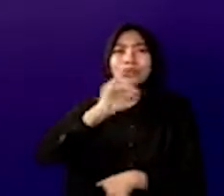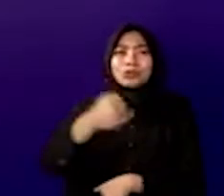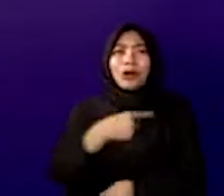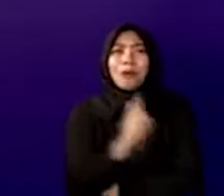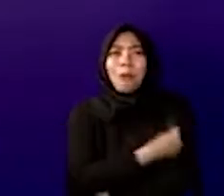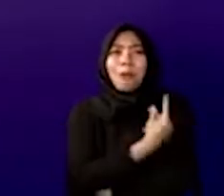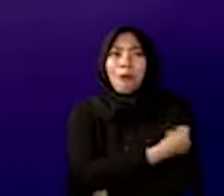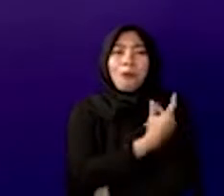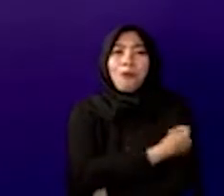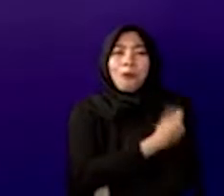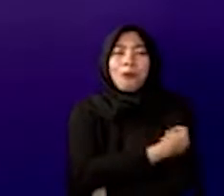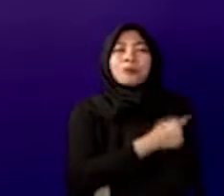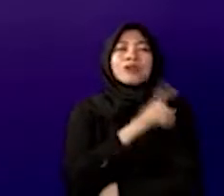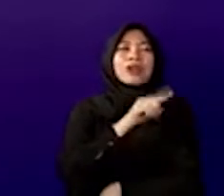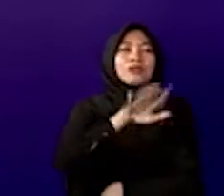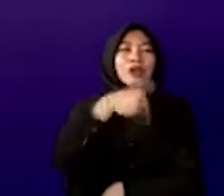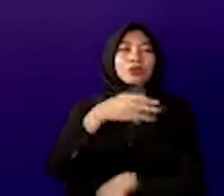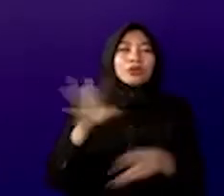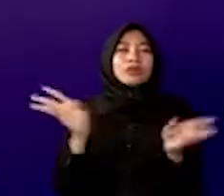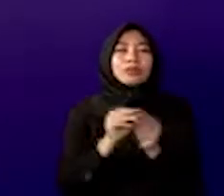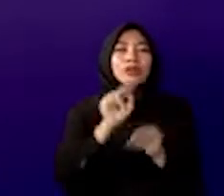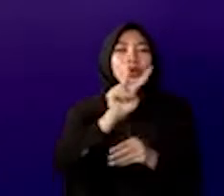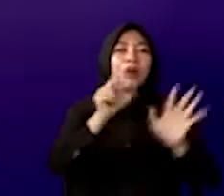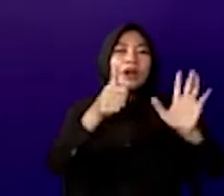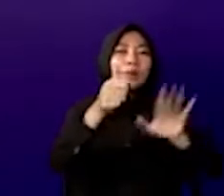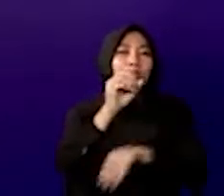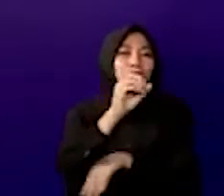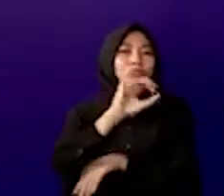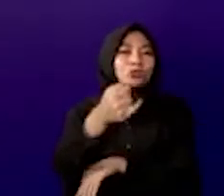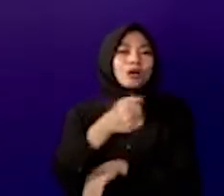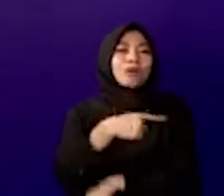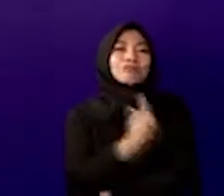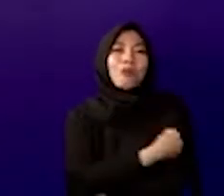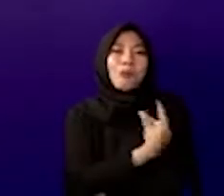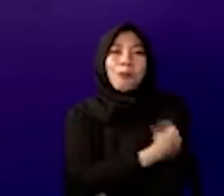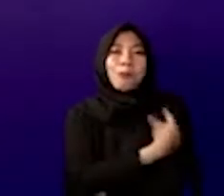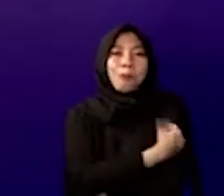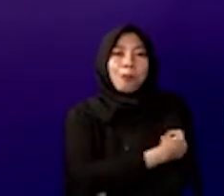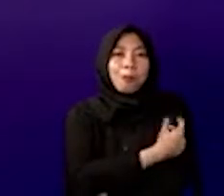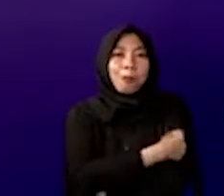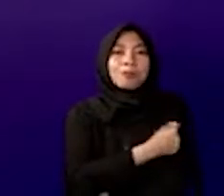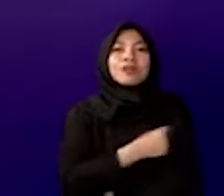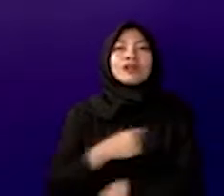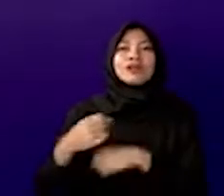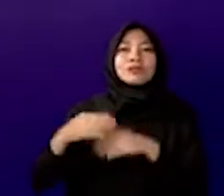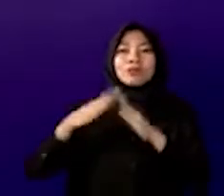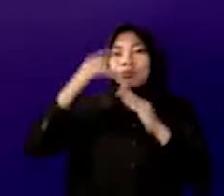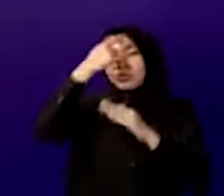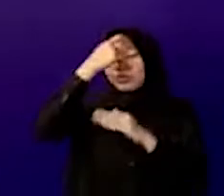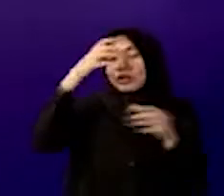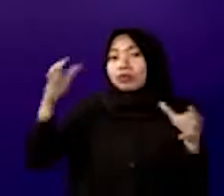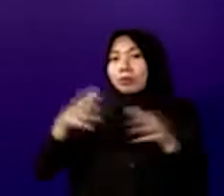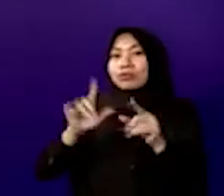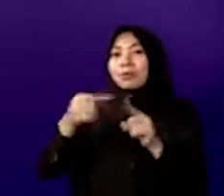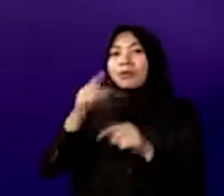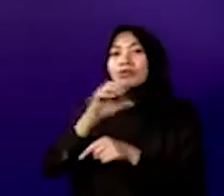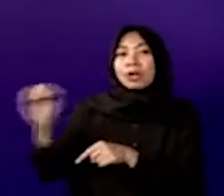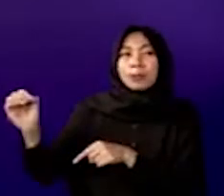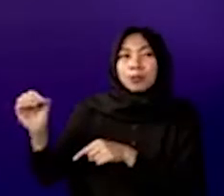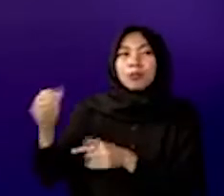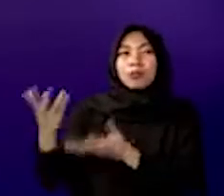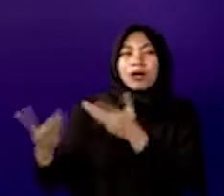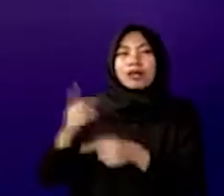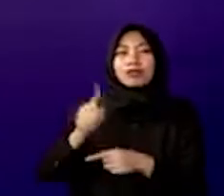tahun ee sekitar 260 juta dan kita melibatkan 11.000 Puskesmas berarti satu